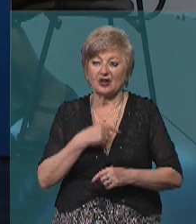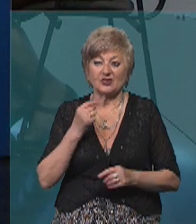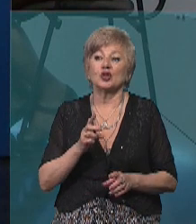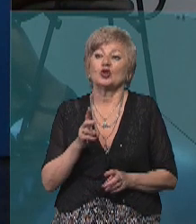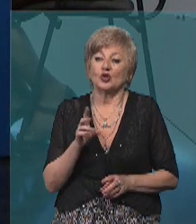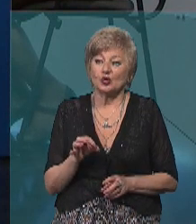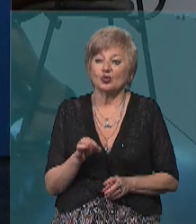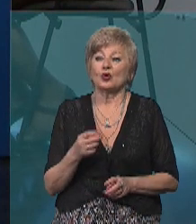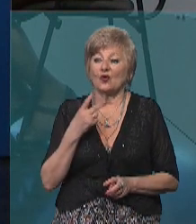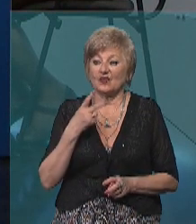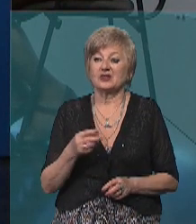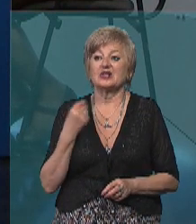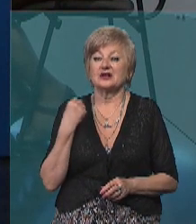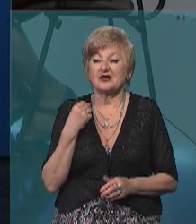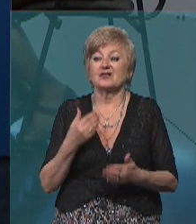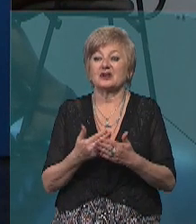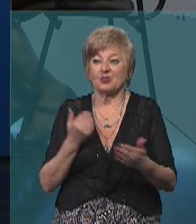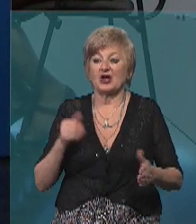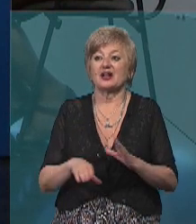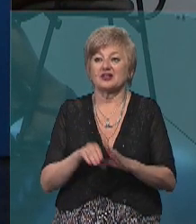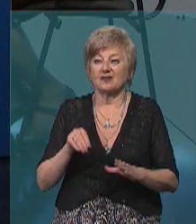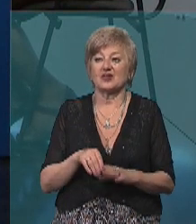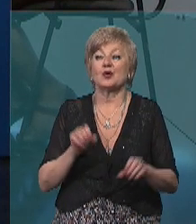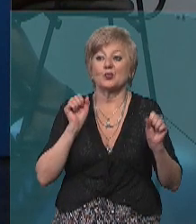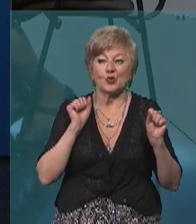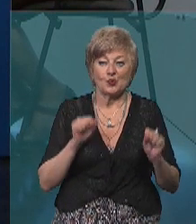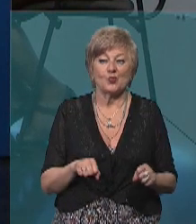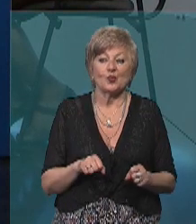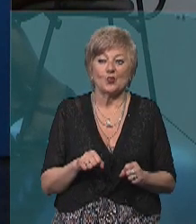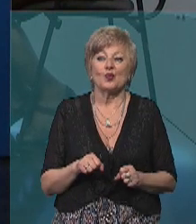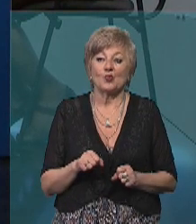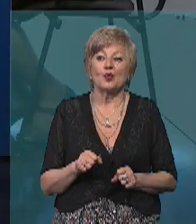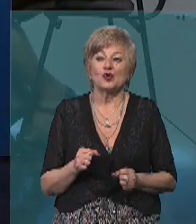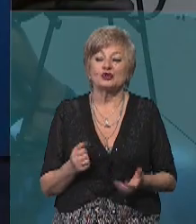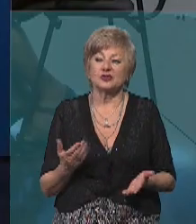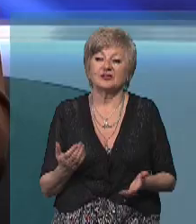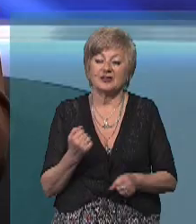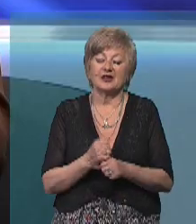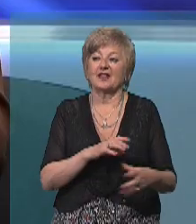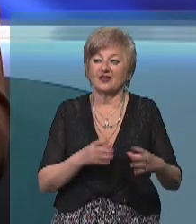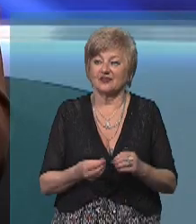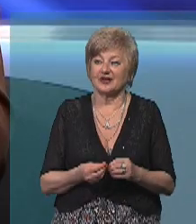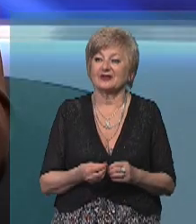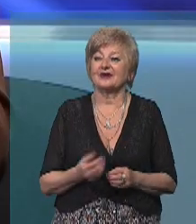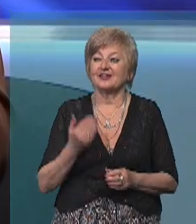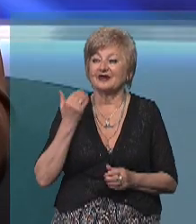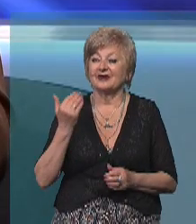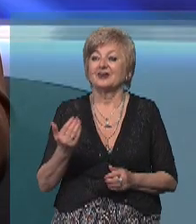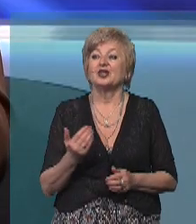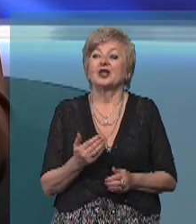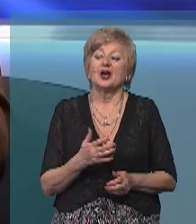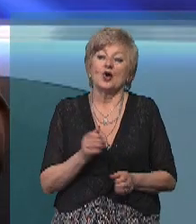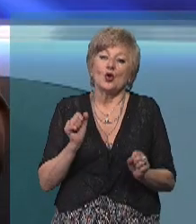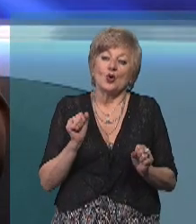стан Запоріжжя перед виборами. Я думаю, що можуть зрозуміло глядачі зрозуміло самі зробити. Пані я Наталія, можу назвати,